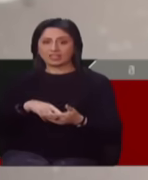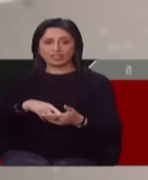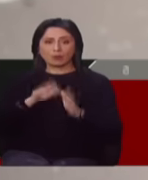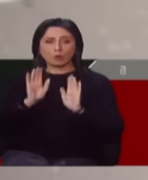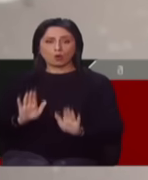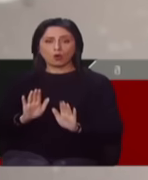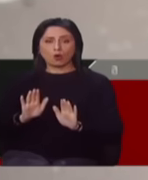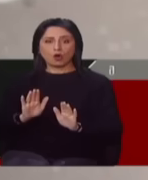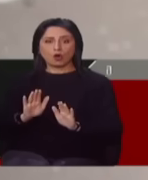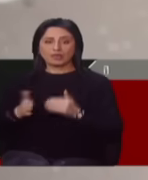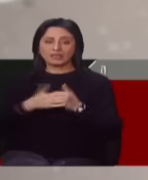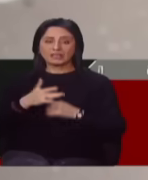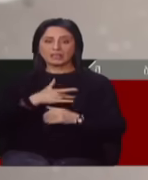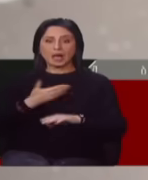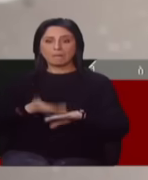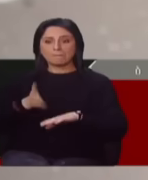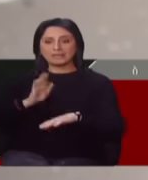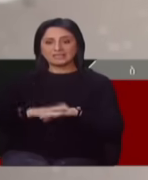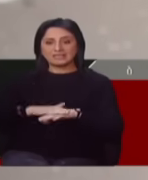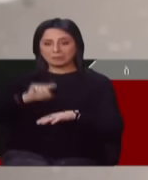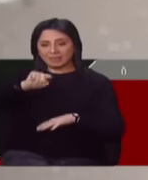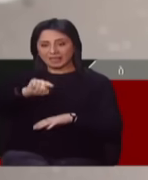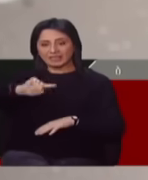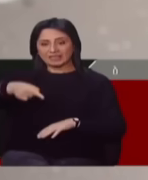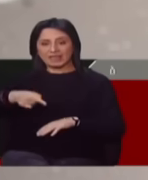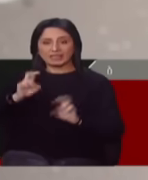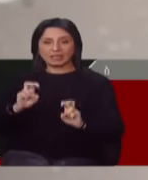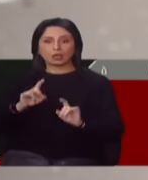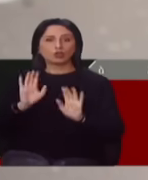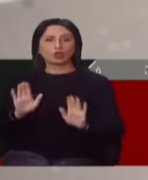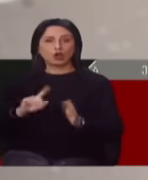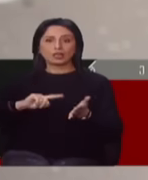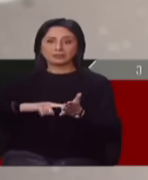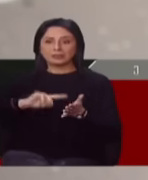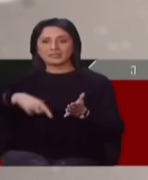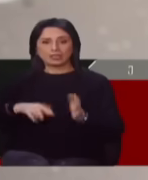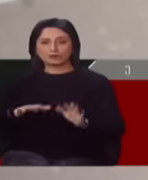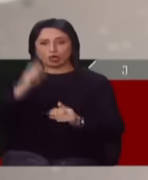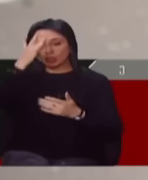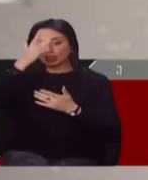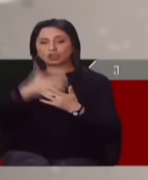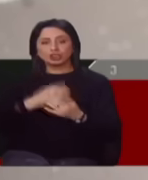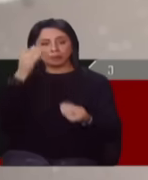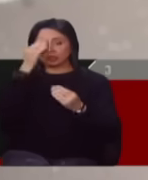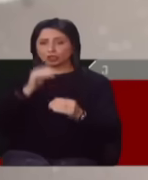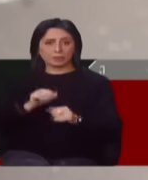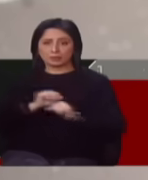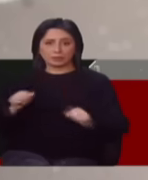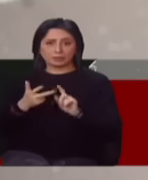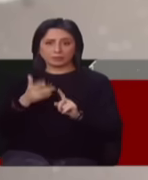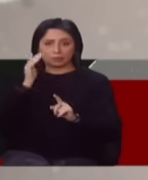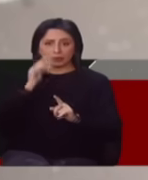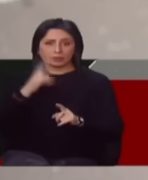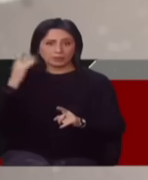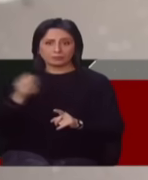ხდება მხოლოდ დაახლოებით ძიმე წერტილთა მიმართებაში. იმის გათვალისწინებით, რომ შინაარსობრივ მსჯელობას არ ითვალისწინებს